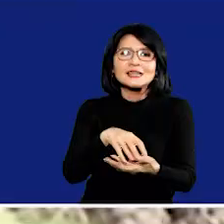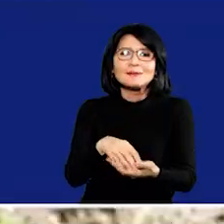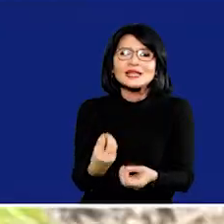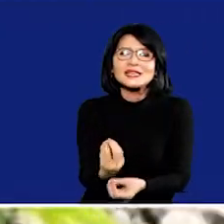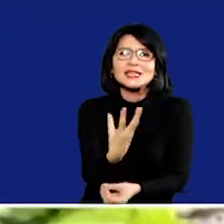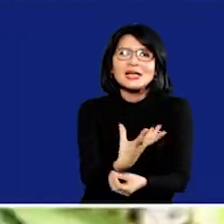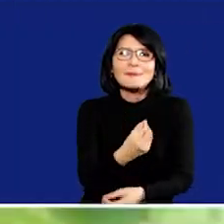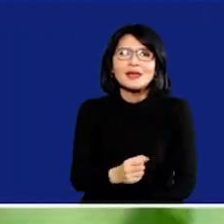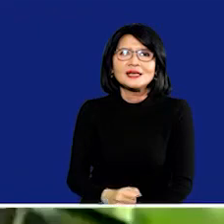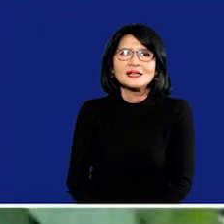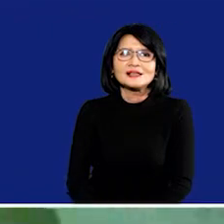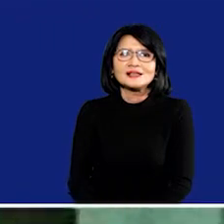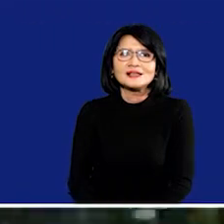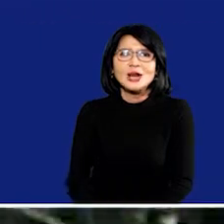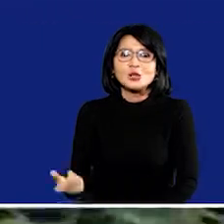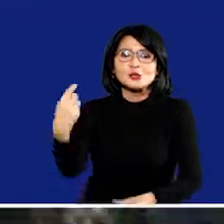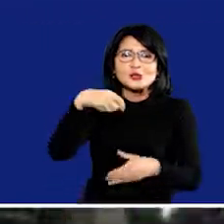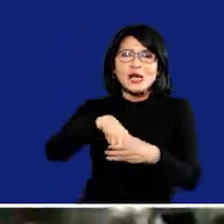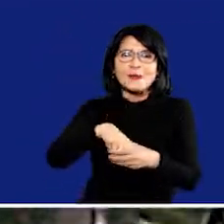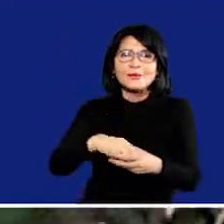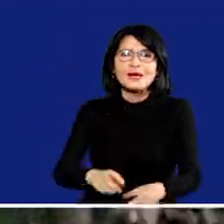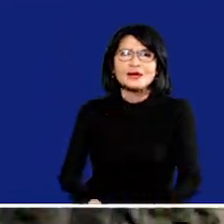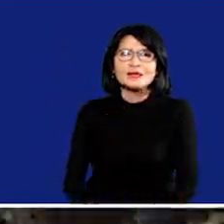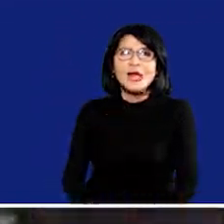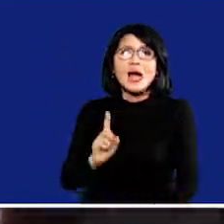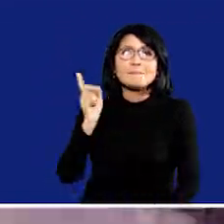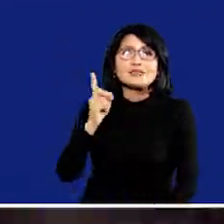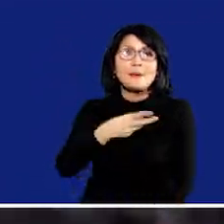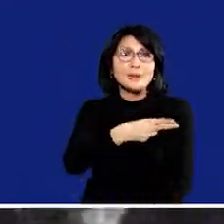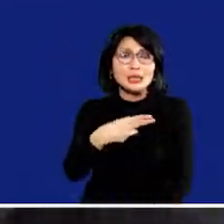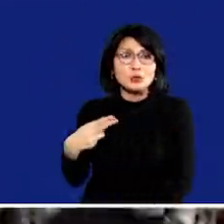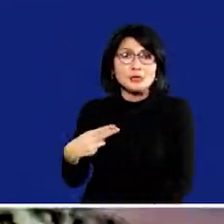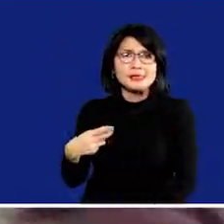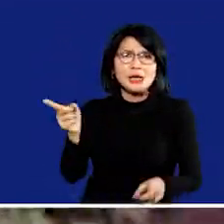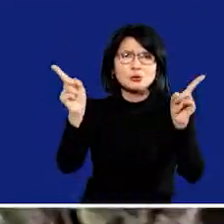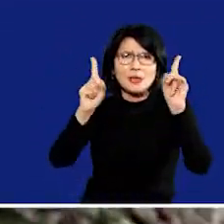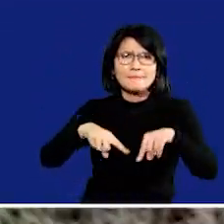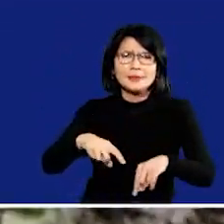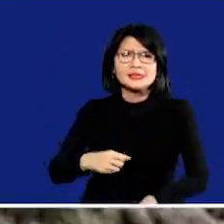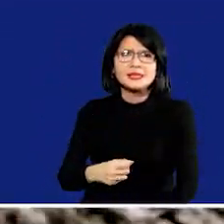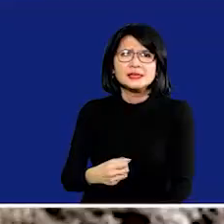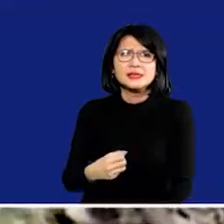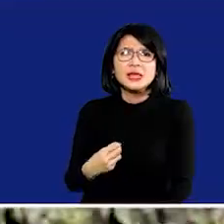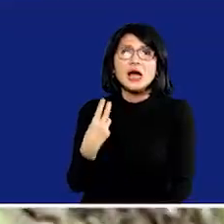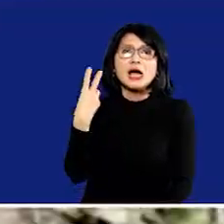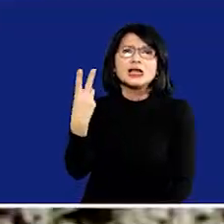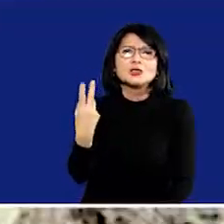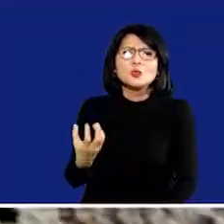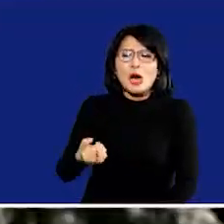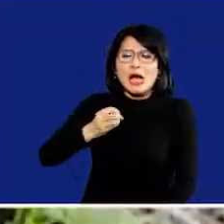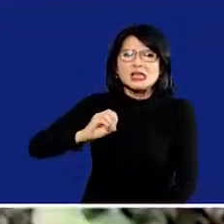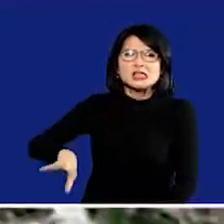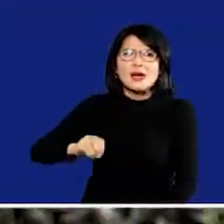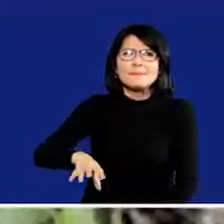tempat tanaman seperti sayur ke dalamnya. Karena Indonesia kan menjadi kedua